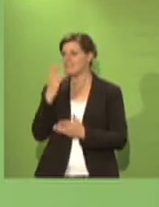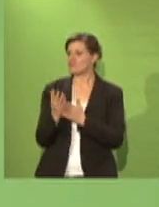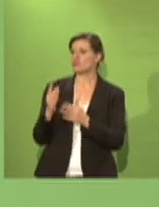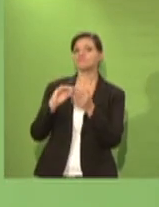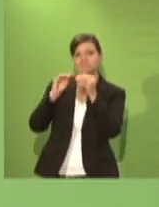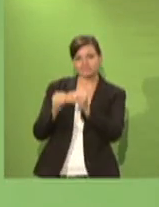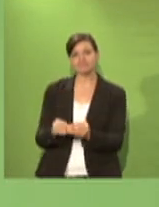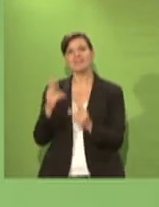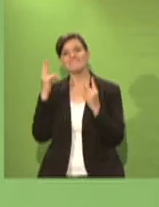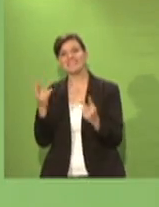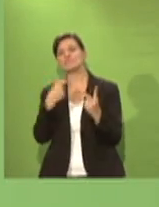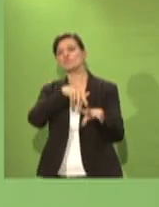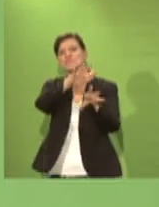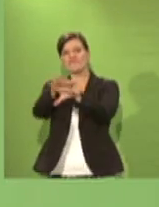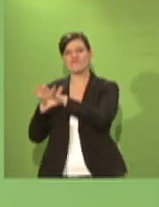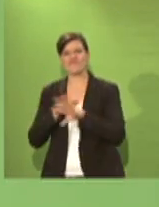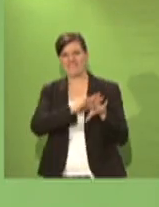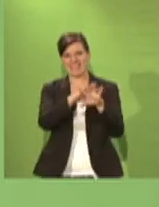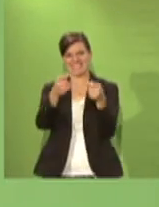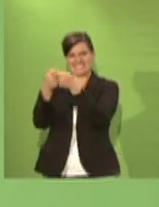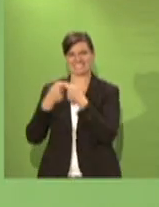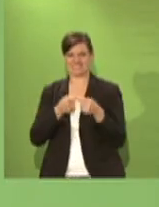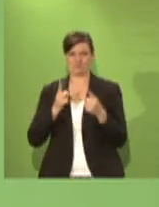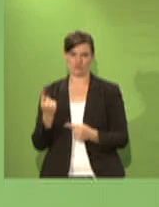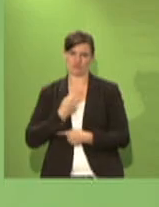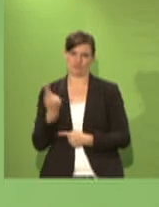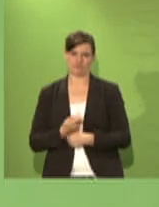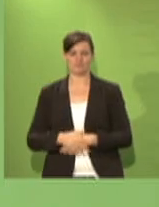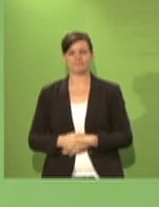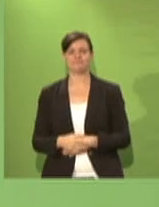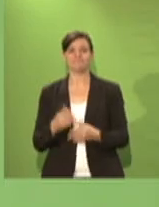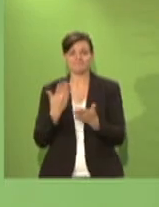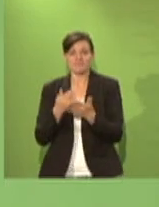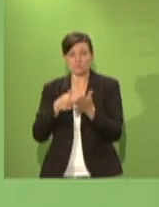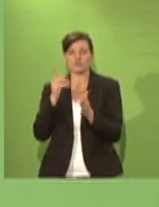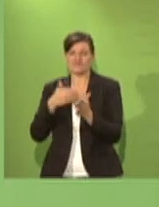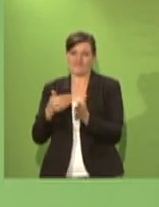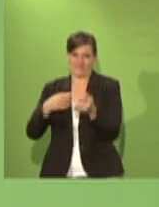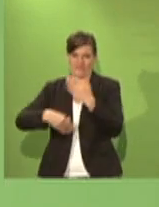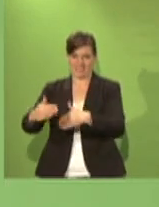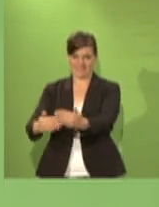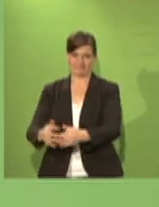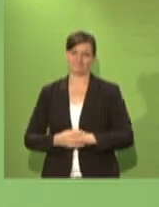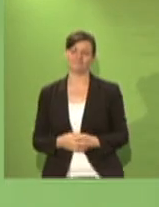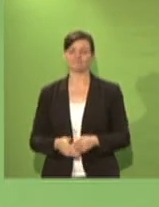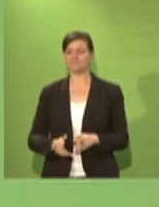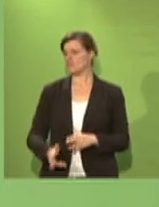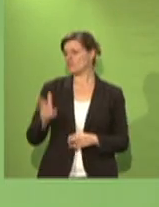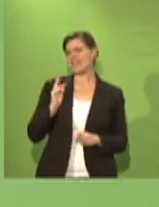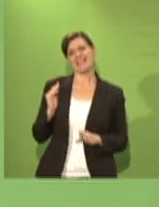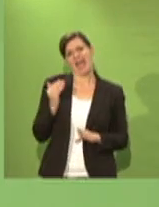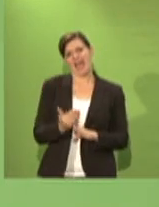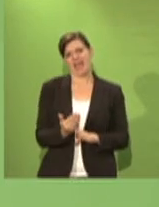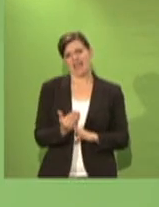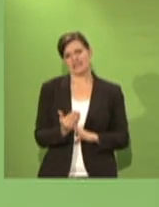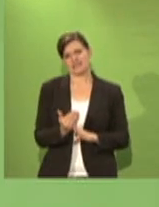damit vernetzt denkt. Und da müssen wir drüber nachdenken. Und als Folge dessen, dieser ganzen Entwicklung in den letzten 3 Jahren, würde ich mal sagen, die wir